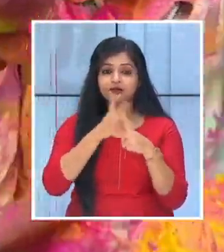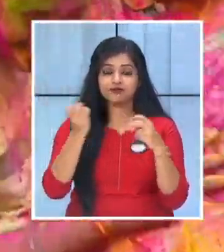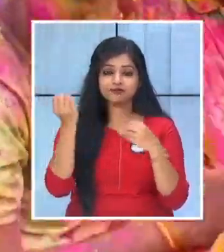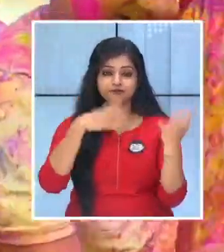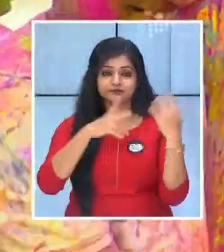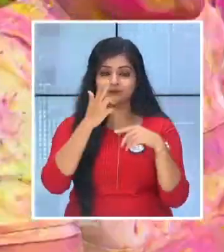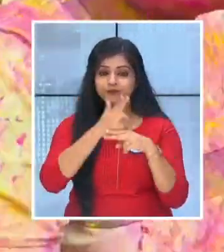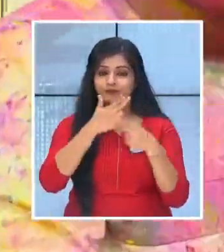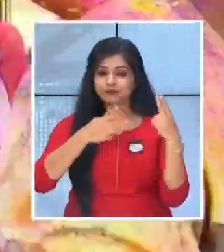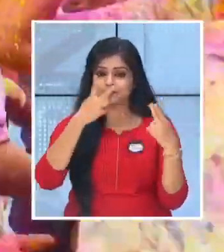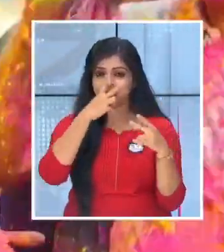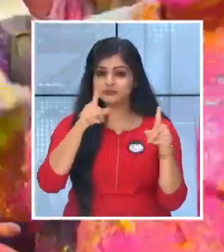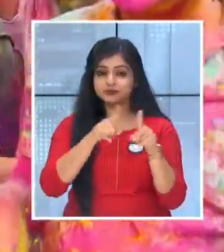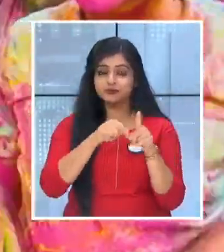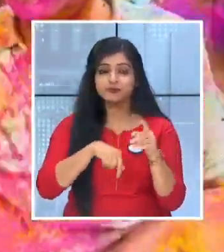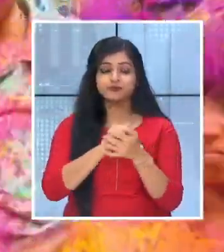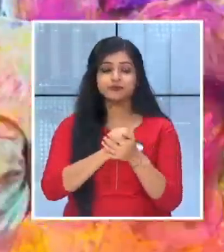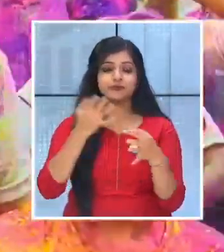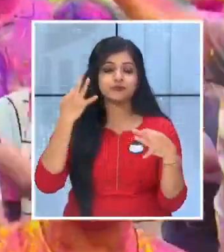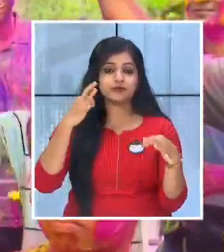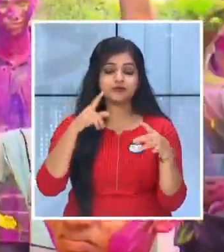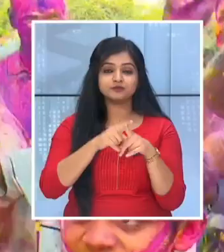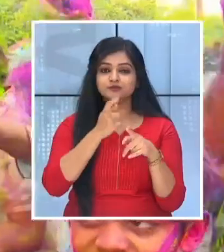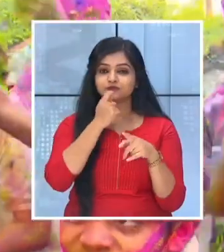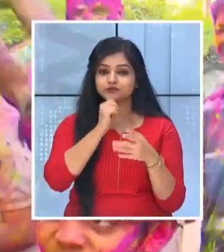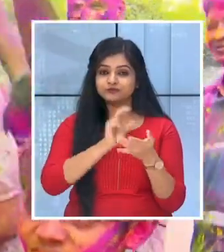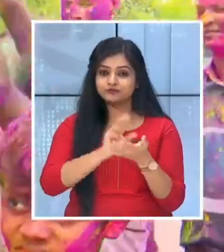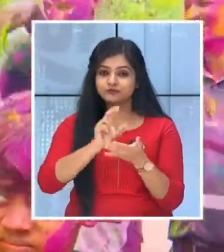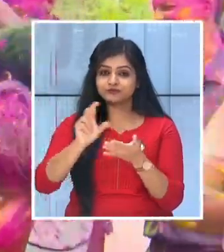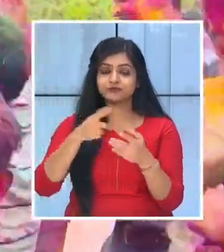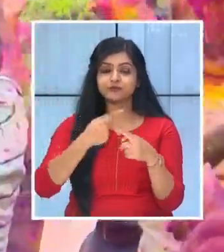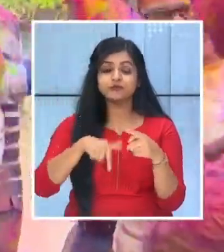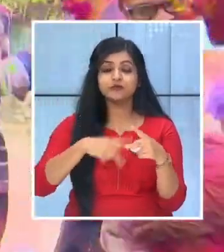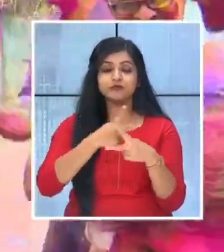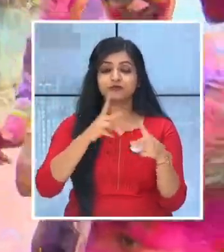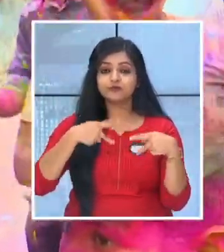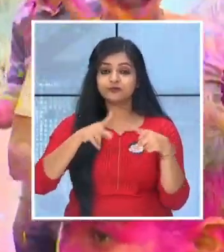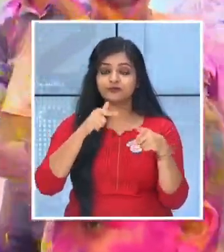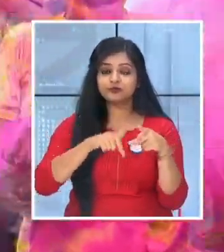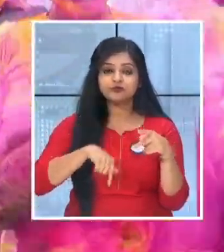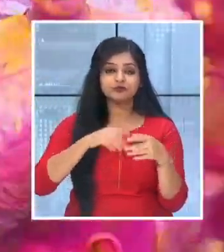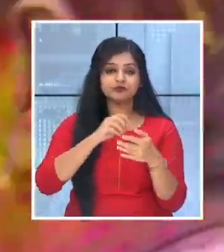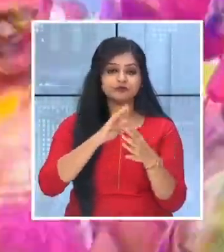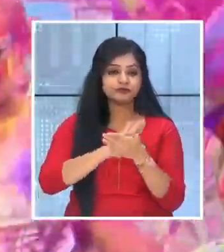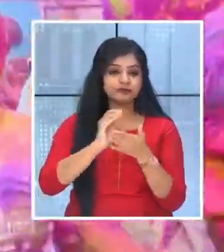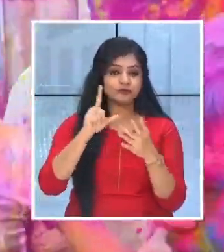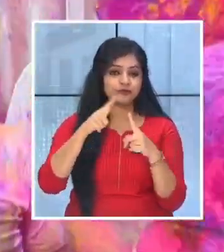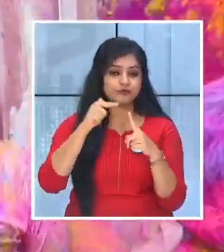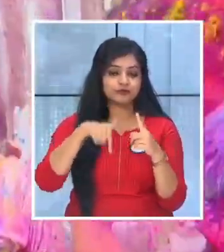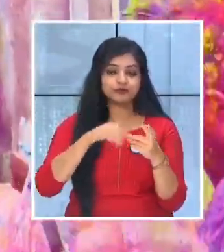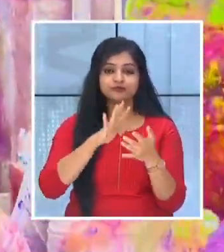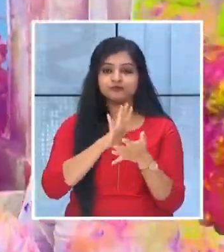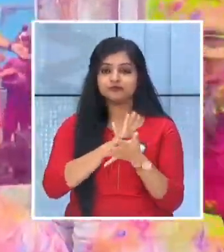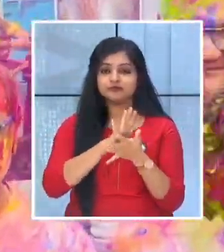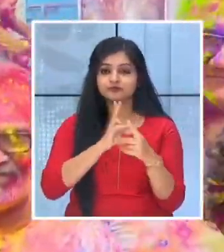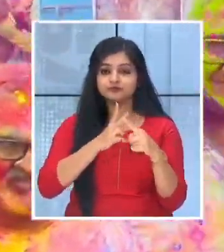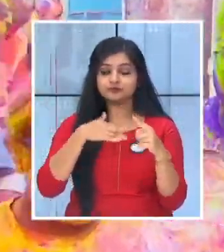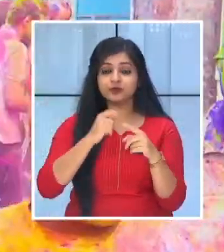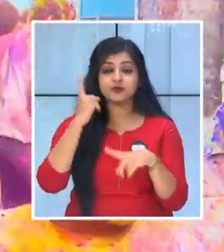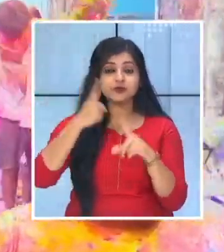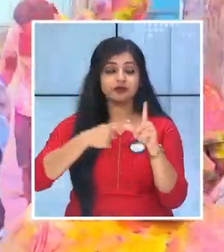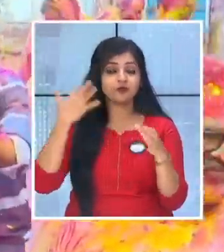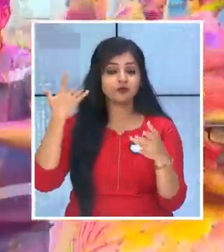വിതറിക്കൊണ്ടും ഡാൻസ് കളിച്ചുകൊണ്ടും മധുരം പങ്കുവെച്ചുകൊണ്ടും ഒക്കെ അങ്ങനെ വിവിധ രീതികളിലാണ് ഹോളി ആഘോഷം പുരോഗമിച്ചുകൊണ്ടിരിക്കുന്നത്. വർഷങ്ങളായി ഇവിടെ തന്നെ